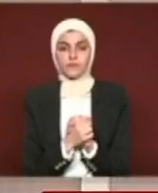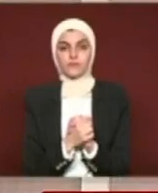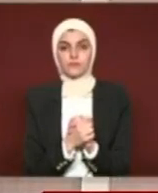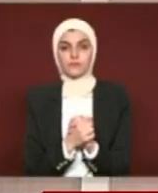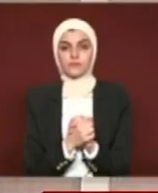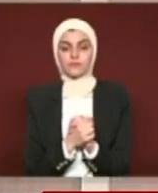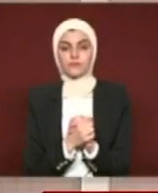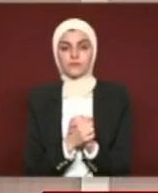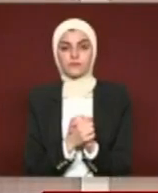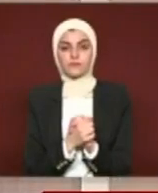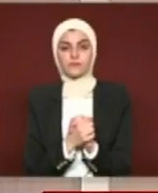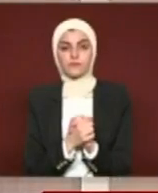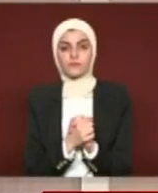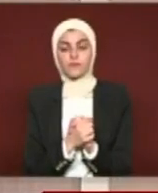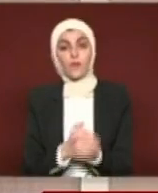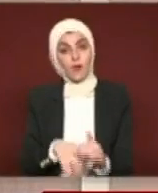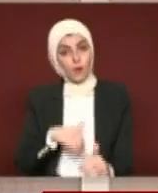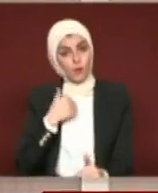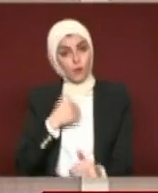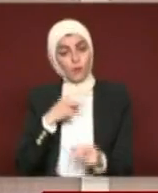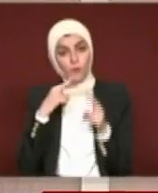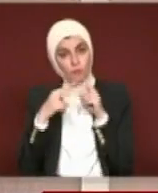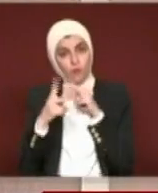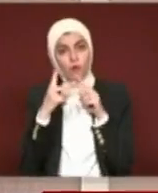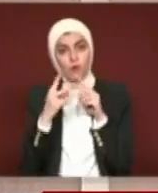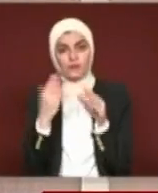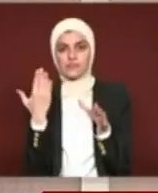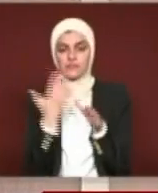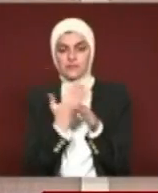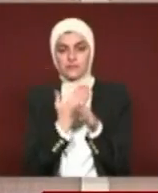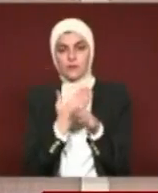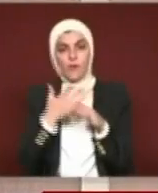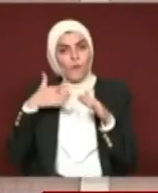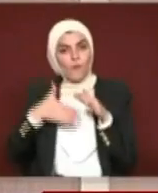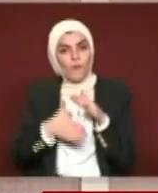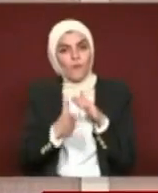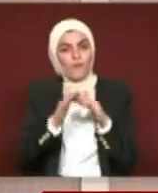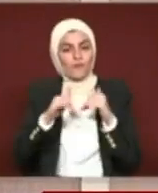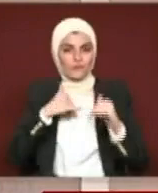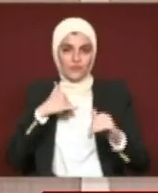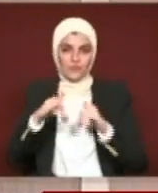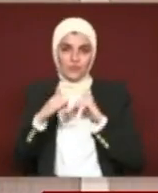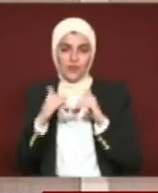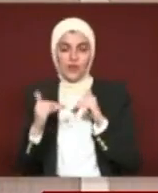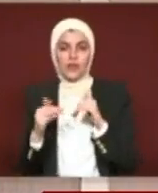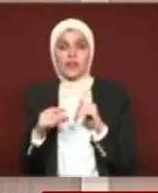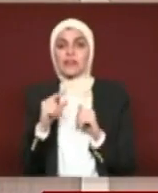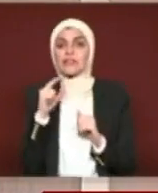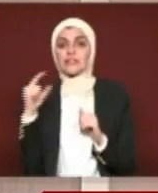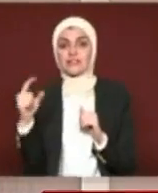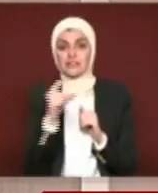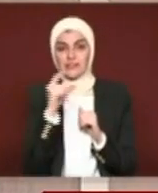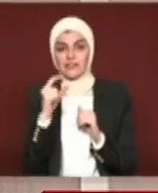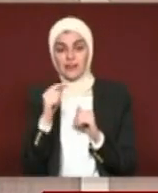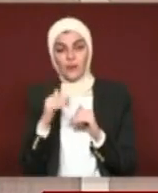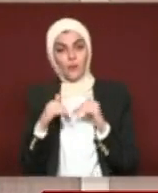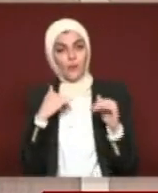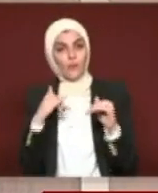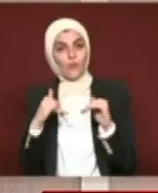نؤمن بالحوار لأنه يفتح الطريق لتأسيس دولة ديمقراطية مدنية